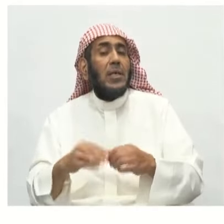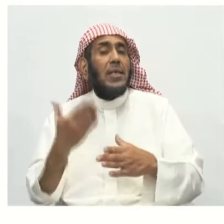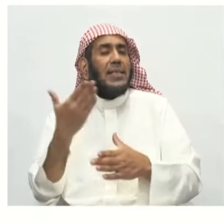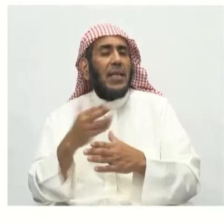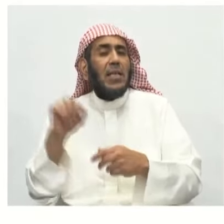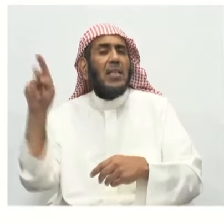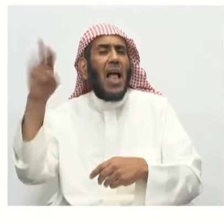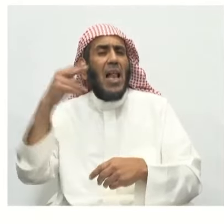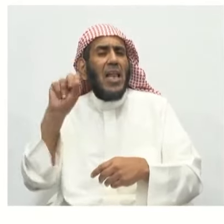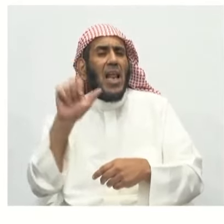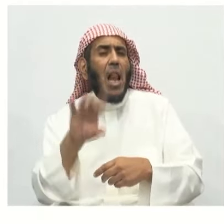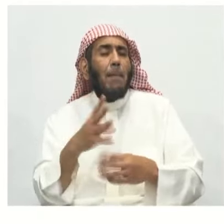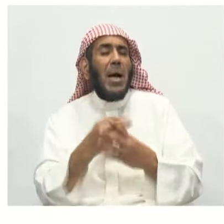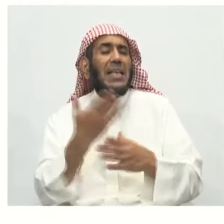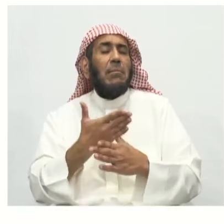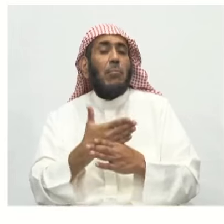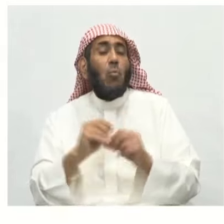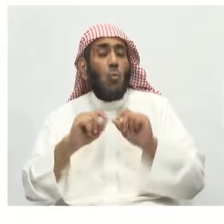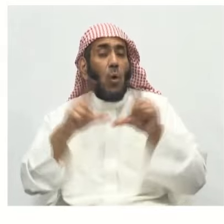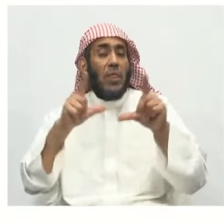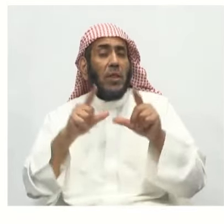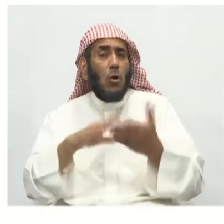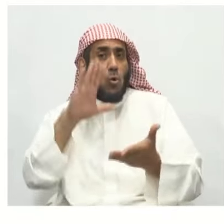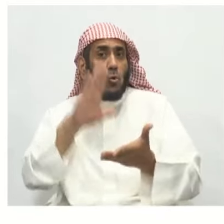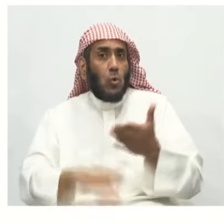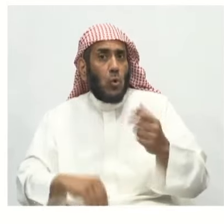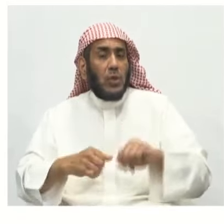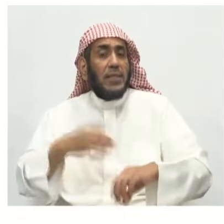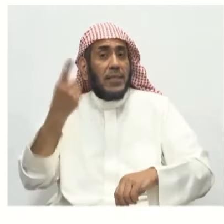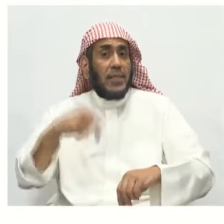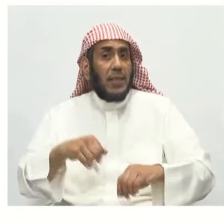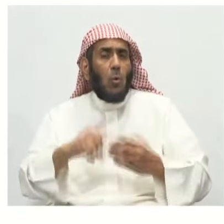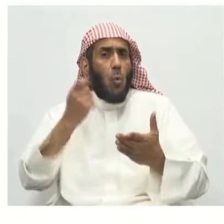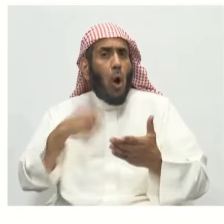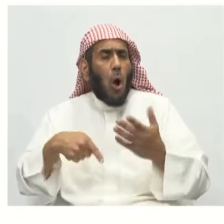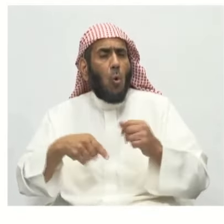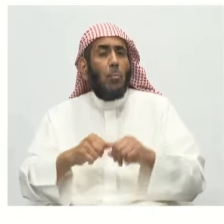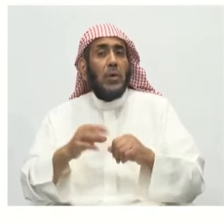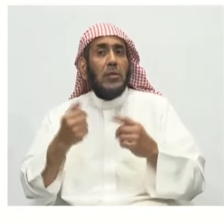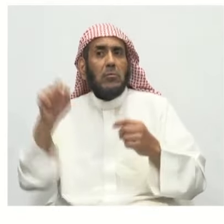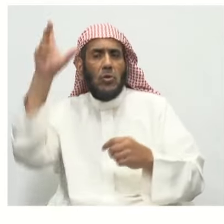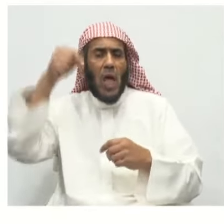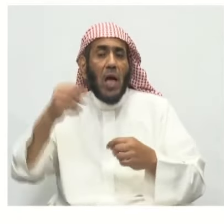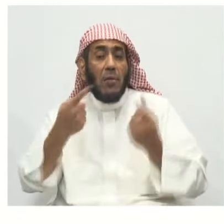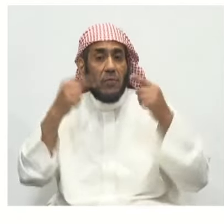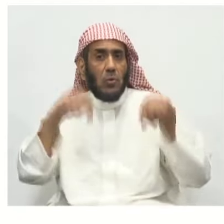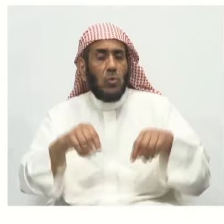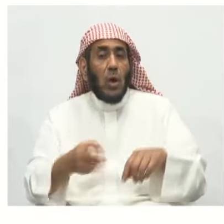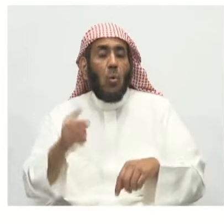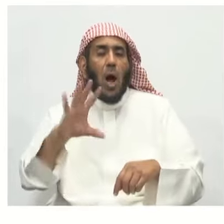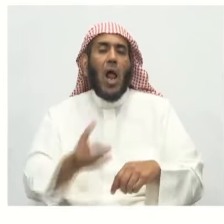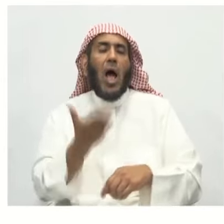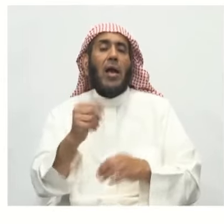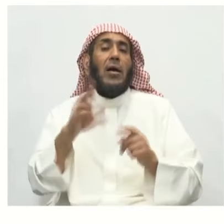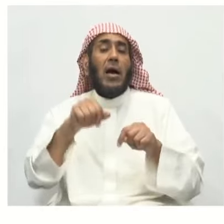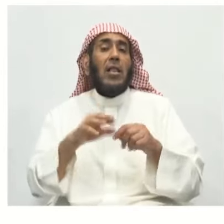نذكر السبب وضح خطوره السحر وعقوبه الساحر في الدنيا والاخره هذا هو